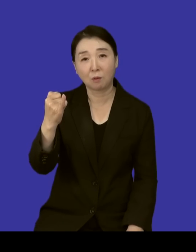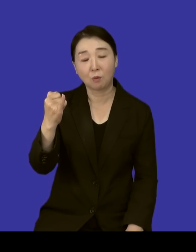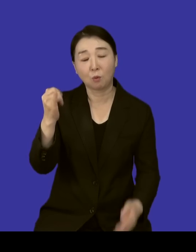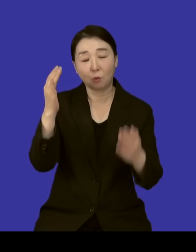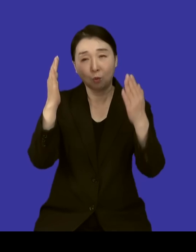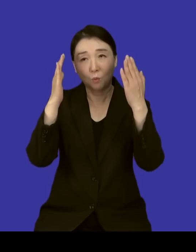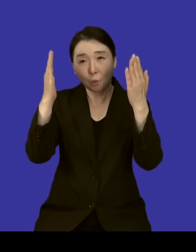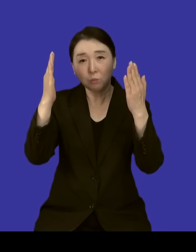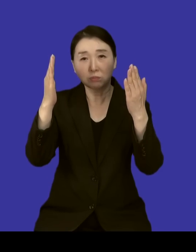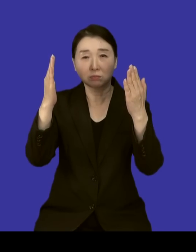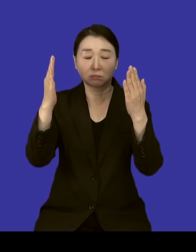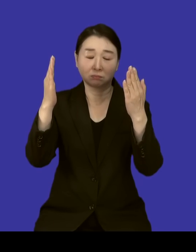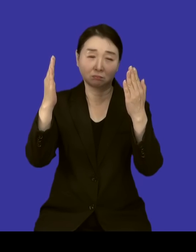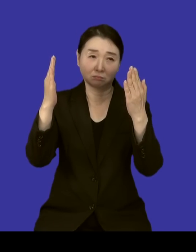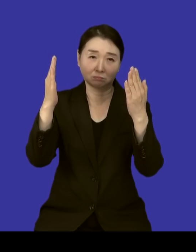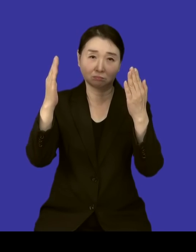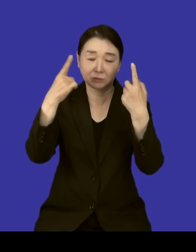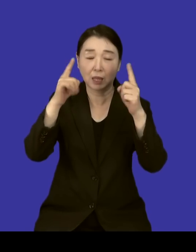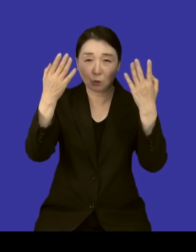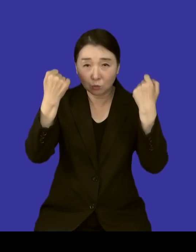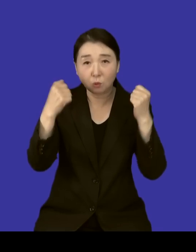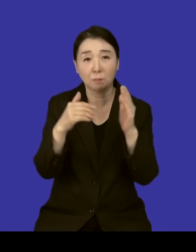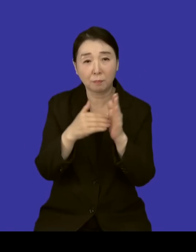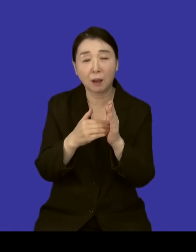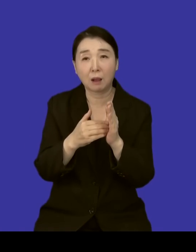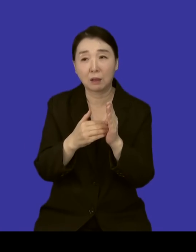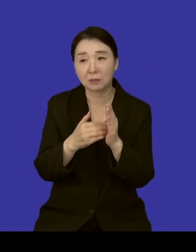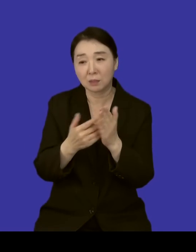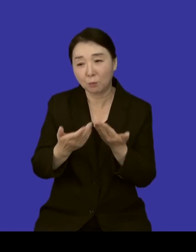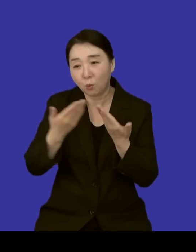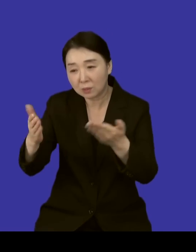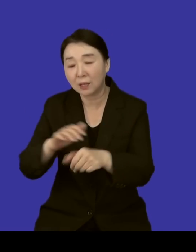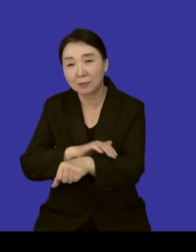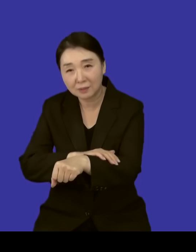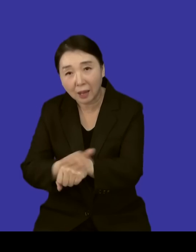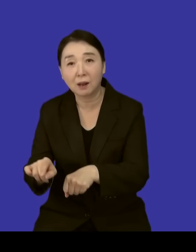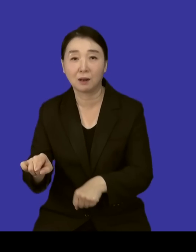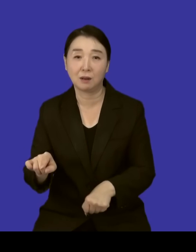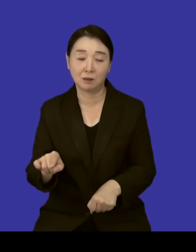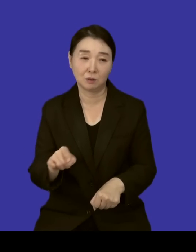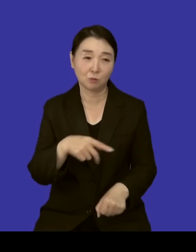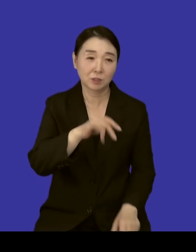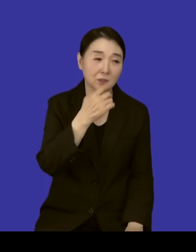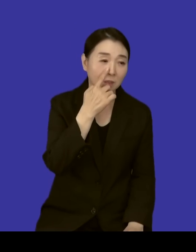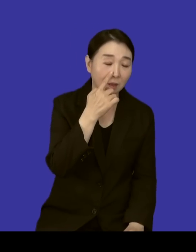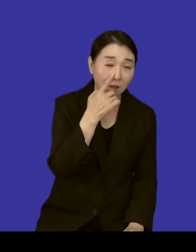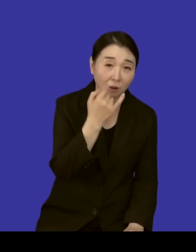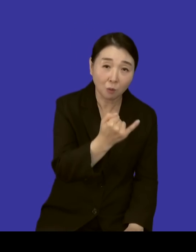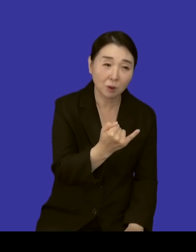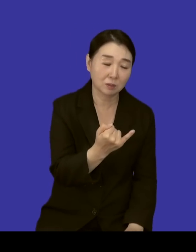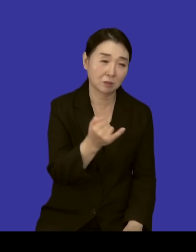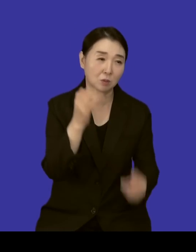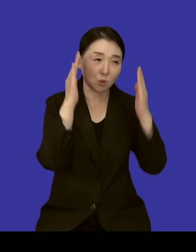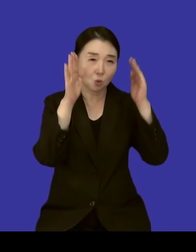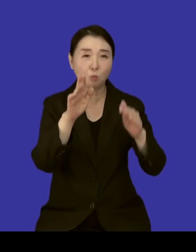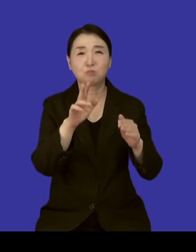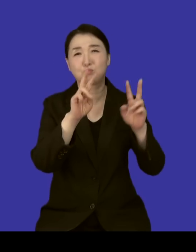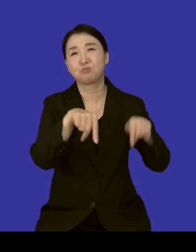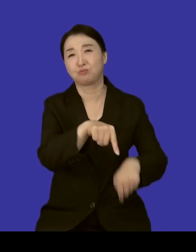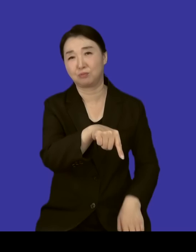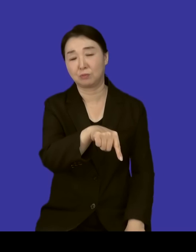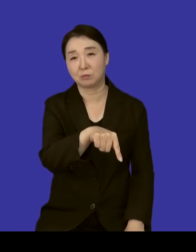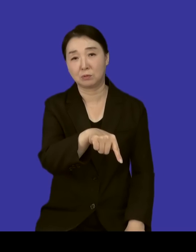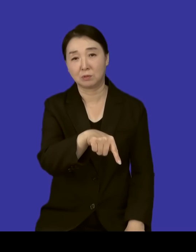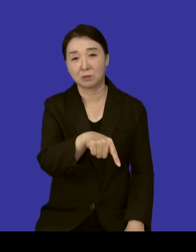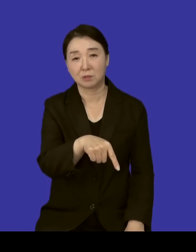시어머니는 무학자세요. 무학자신데 남편 잘 만나서 아. 회장님, 사모님이 되신 되신. 거구나. 예. 예.